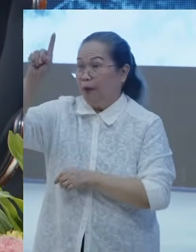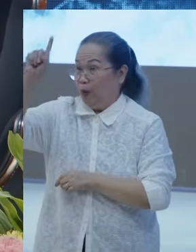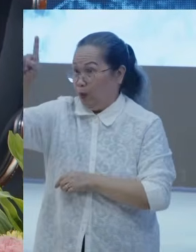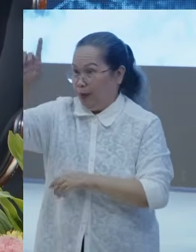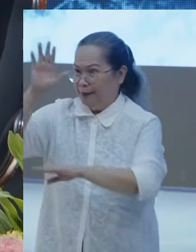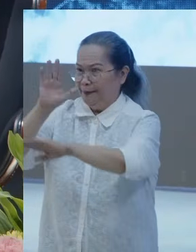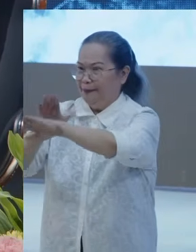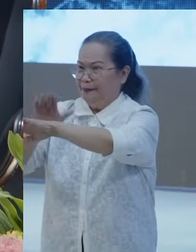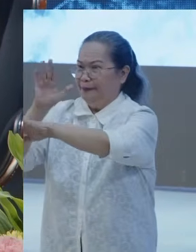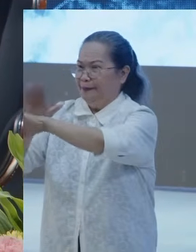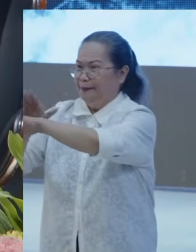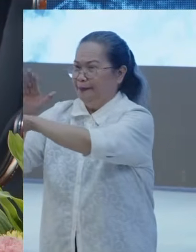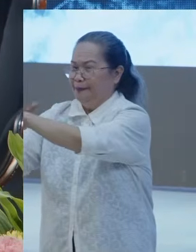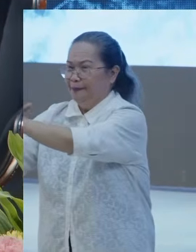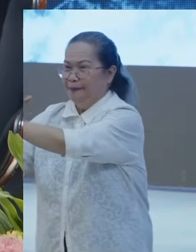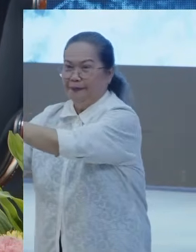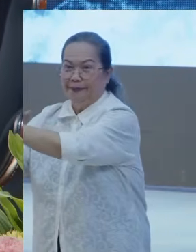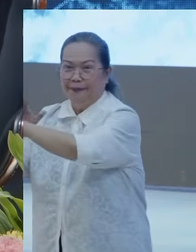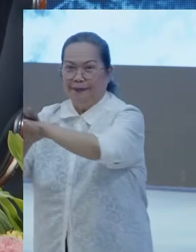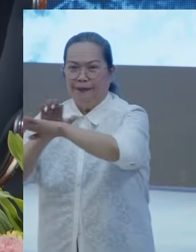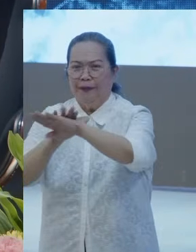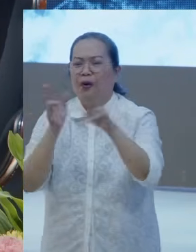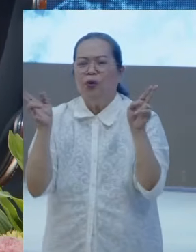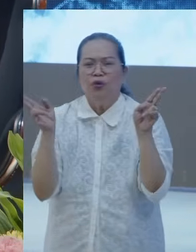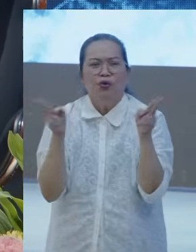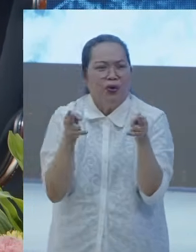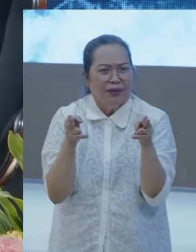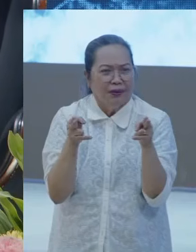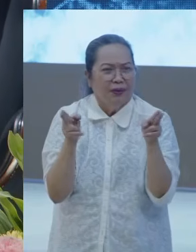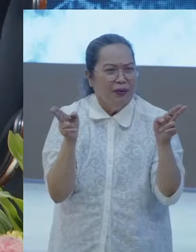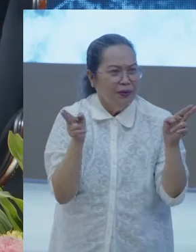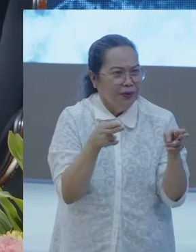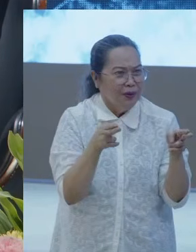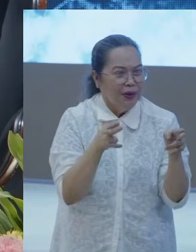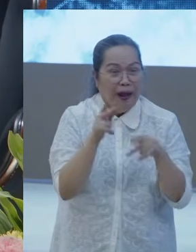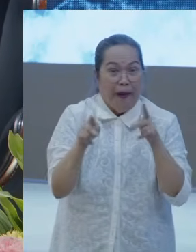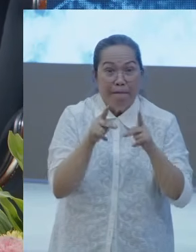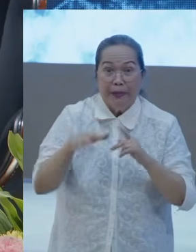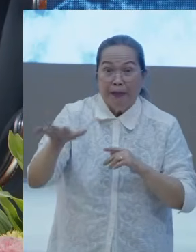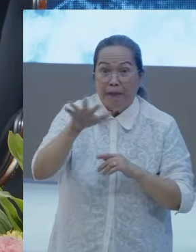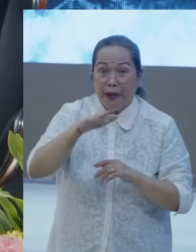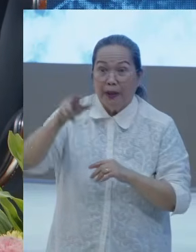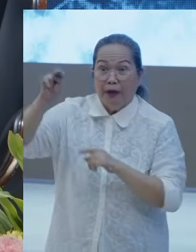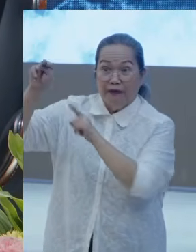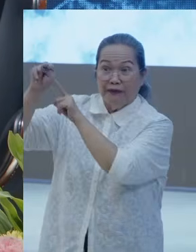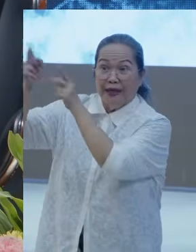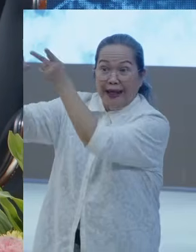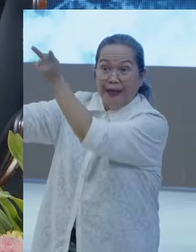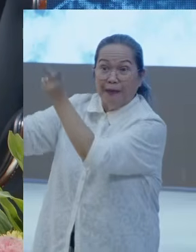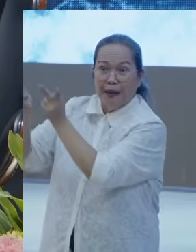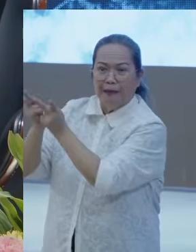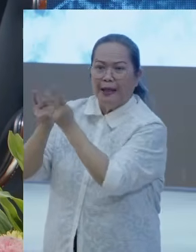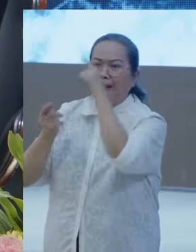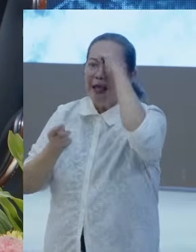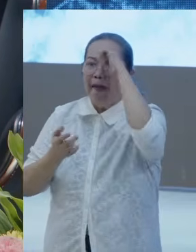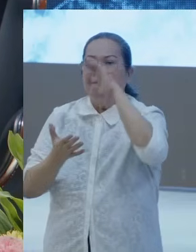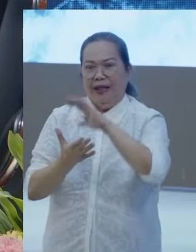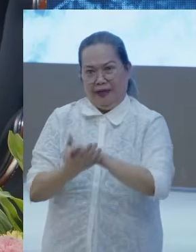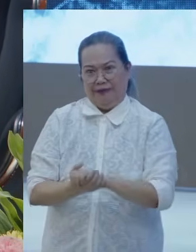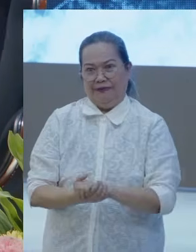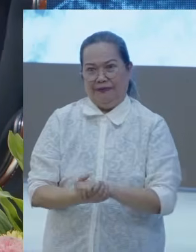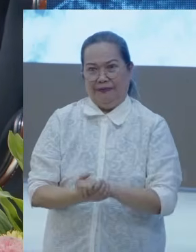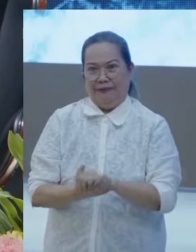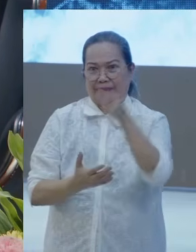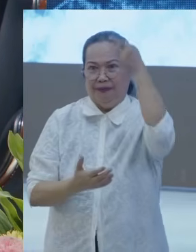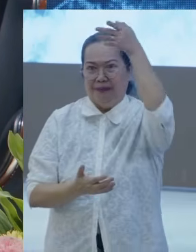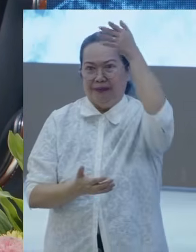babala, maiksing talata, and the people of Nineveh believed